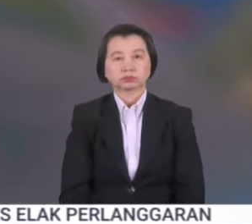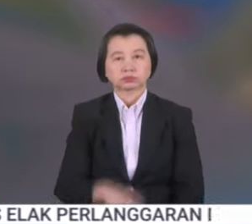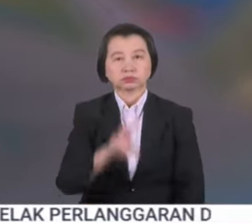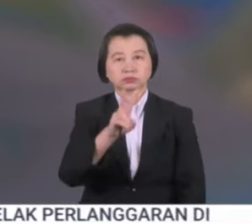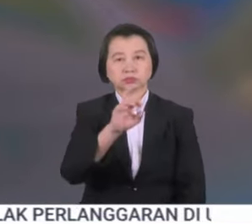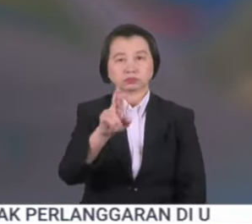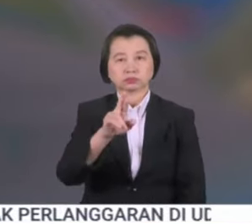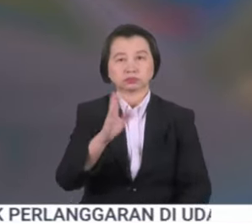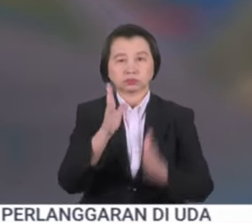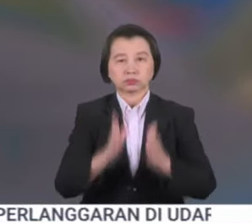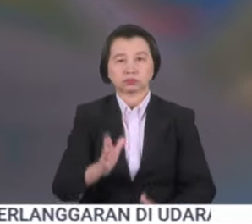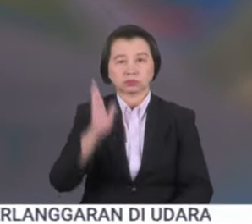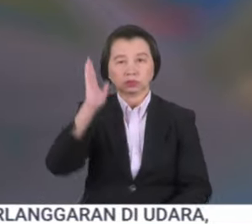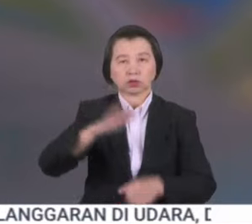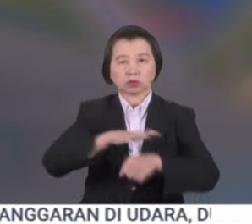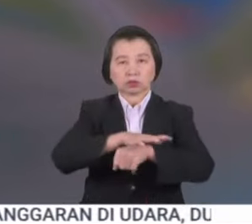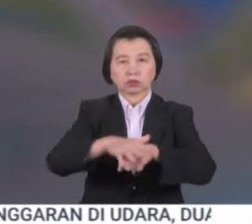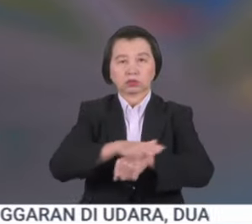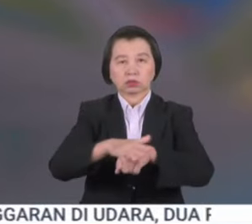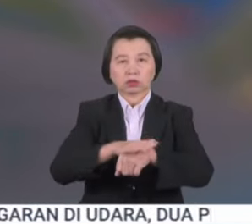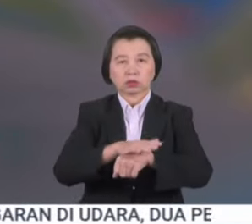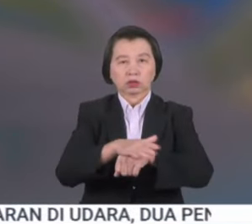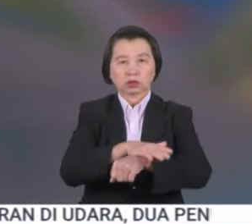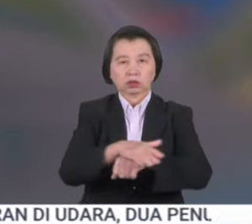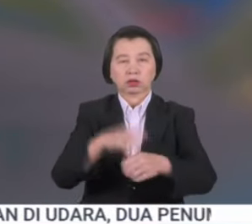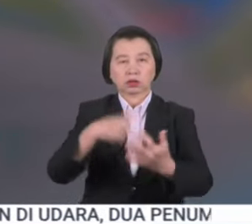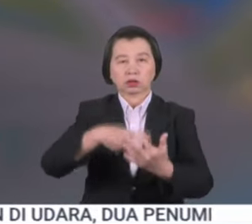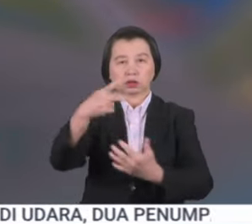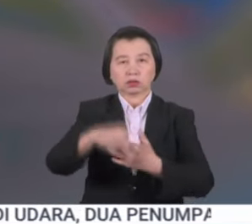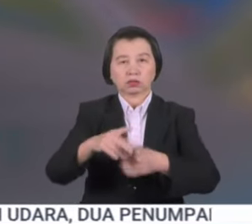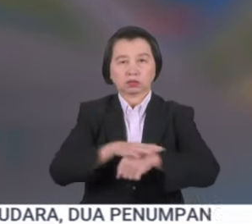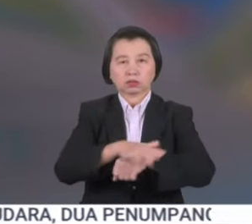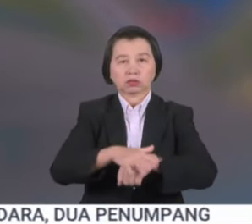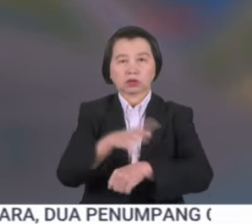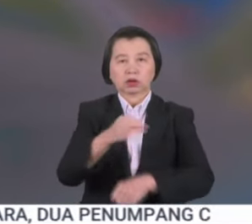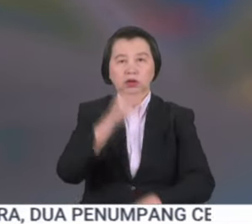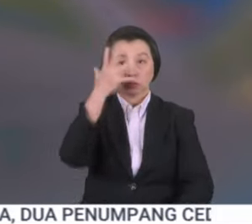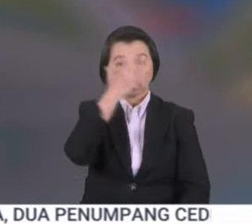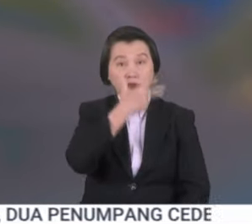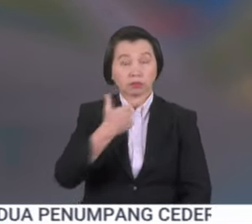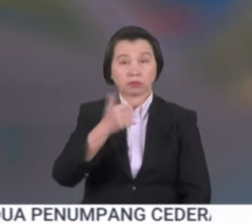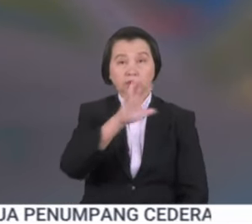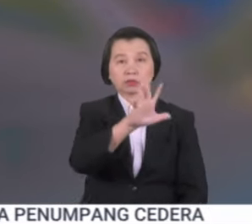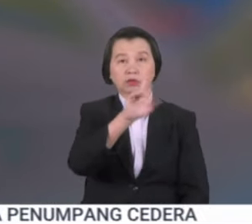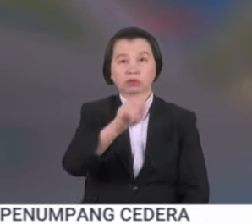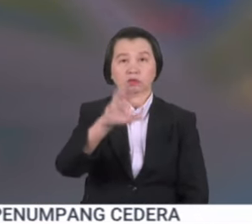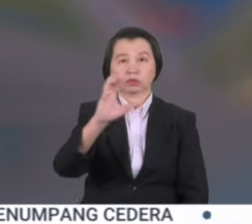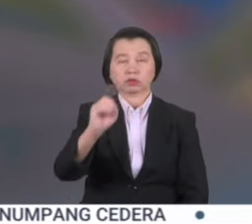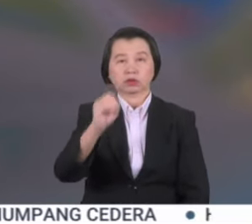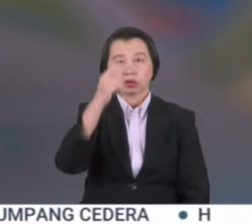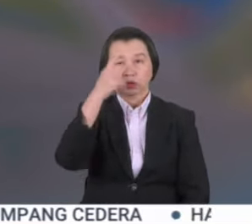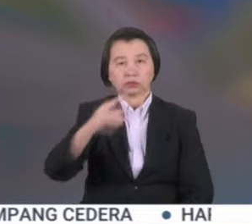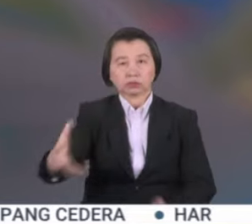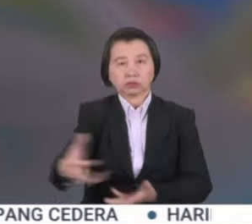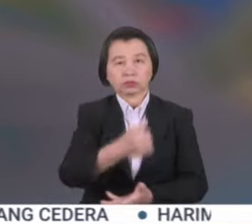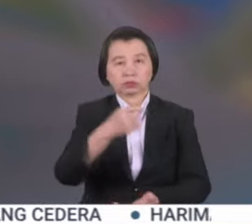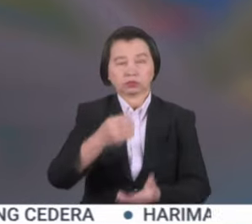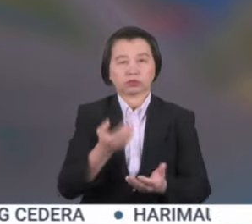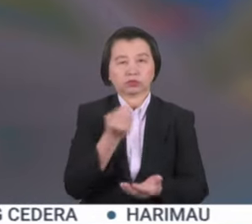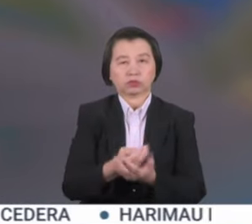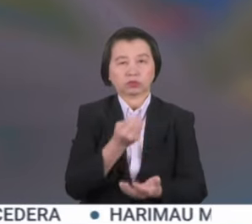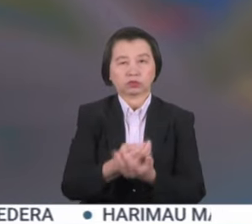2,000 orang bakal membotakkan kepala mereka pada program Bold and Beautiful 5.0 bagi mengumpul dana